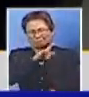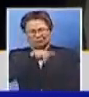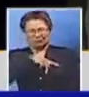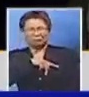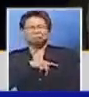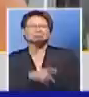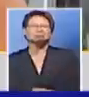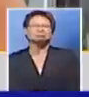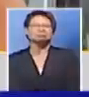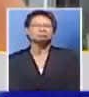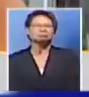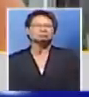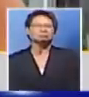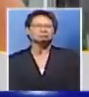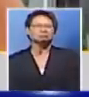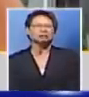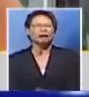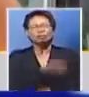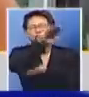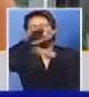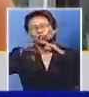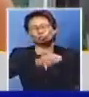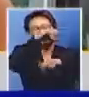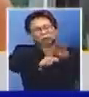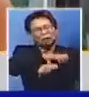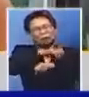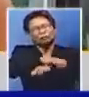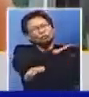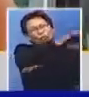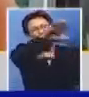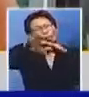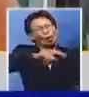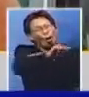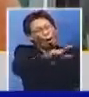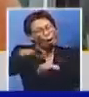peribadi. Kesemua mereka ini ditangkap di tiga